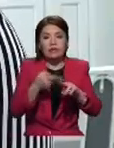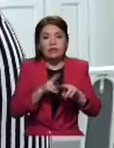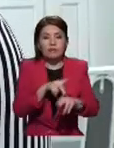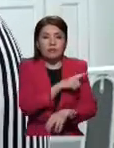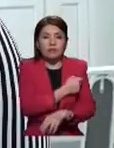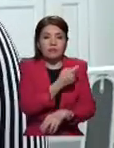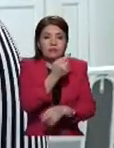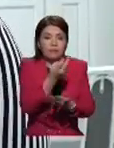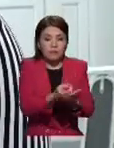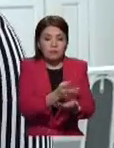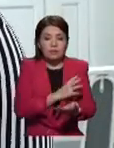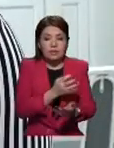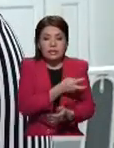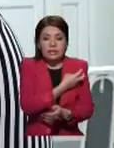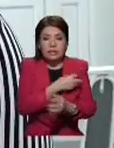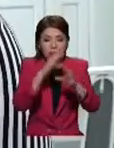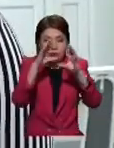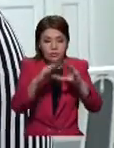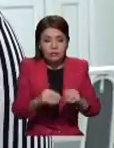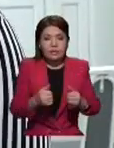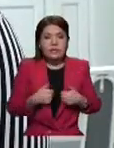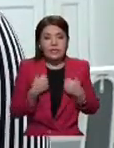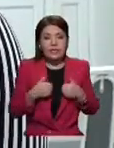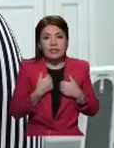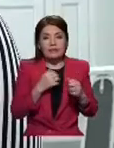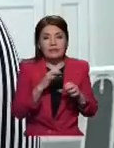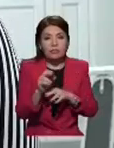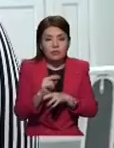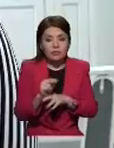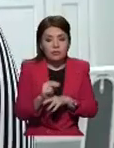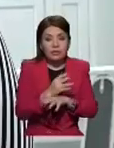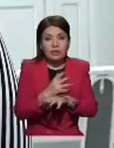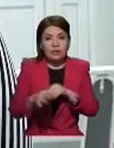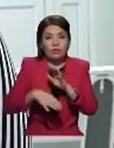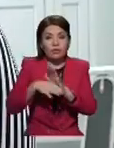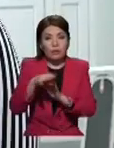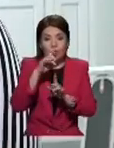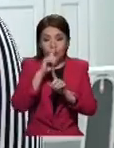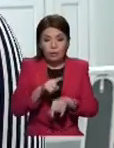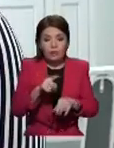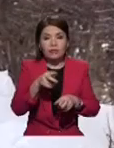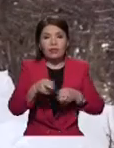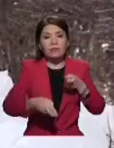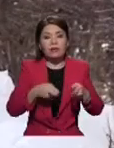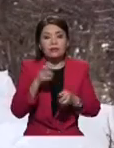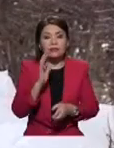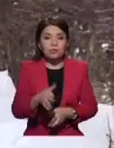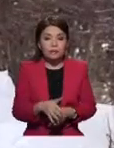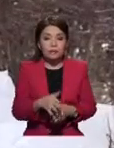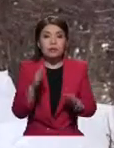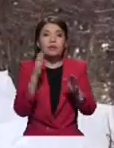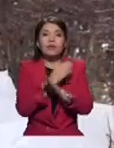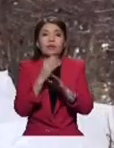Қазір дәрігерлер олардың дене мүшелерін сақтап қалуға тырысып жатыр. Егер жағдайлары оңалмаса, операция жасауға тура келеді. Күн райы